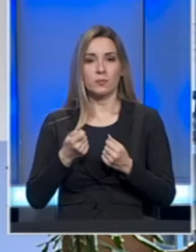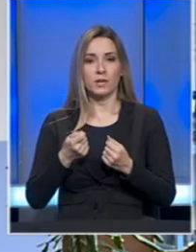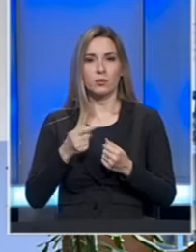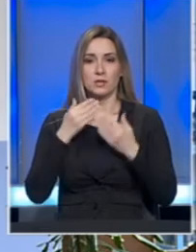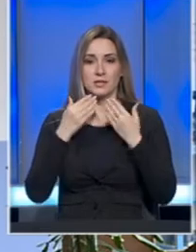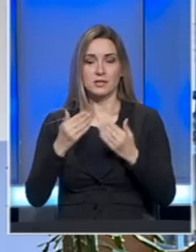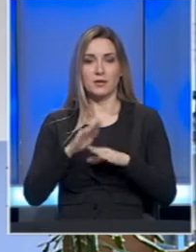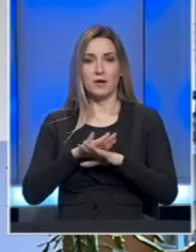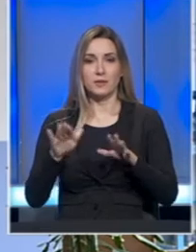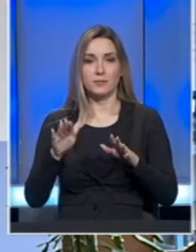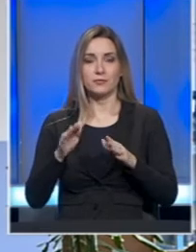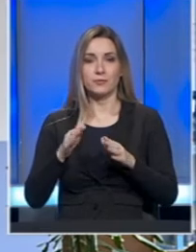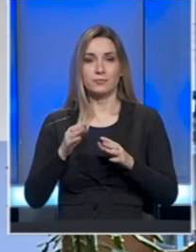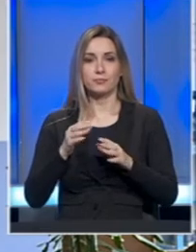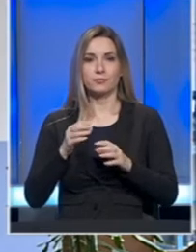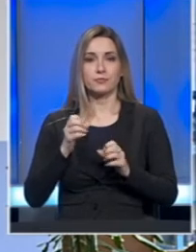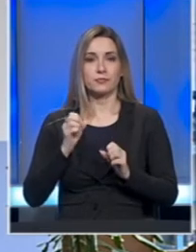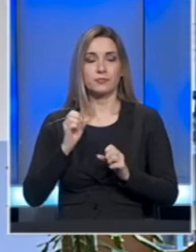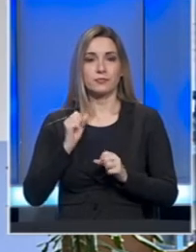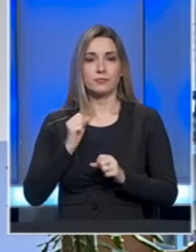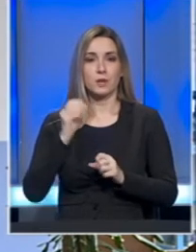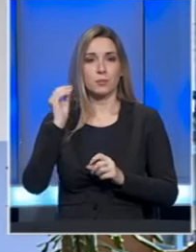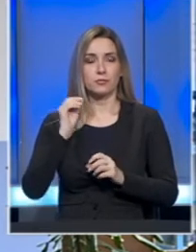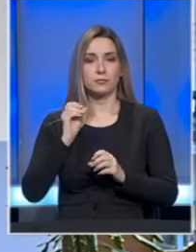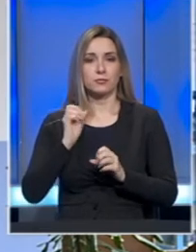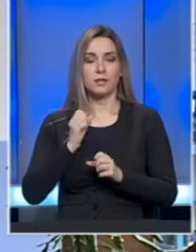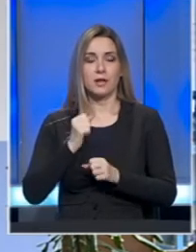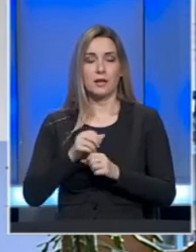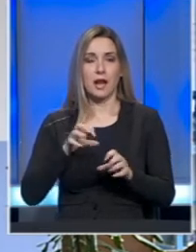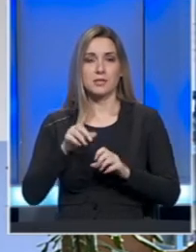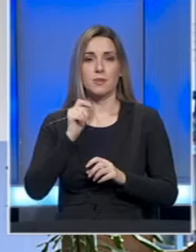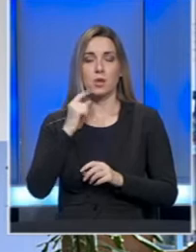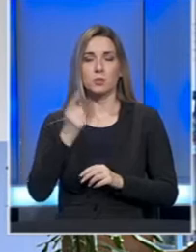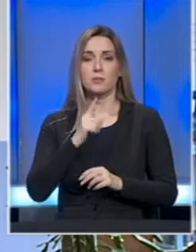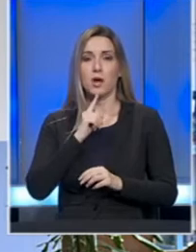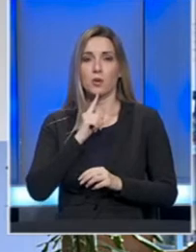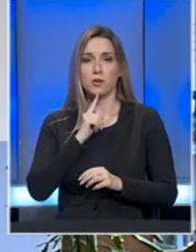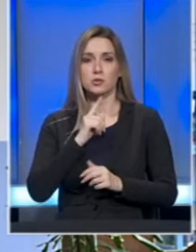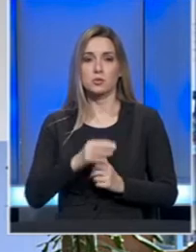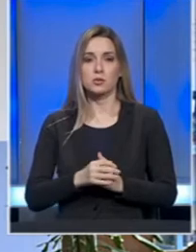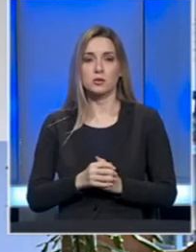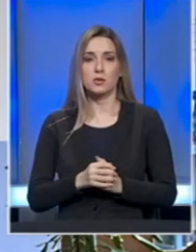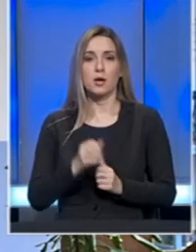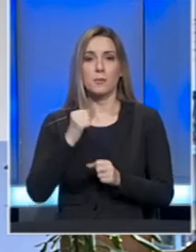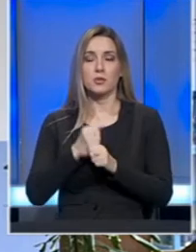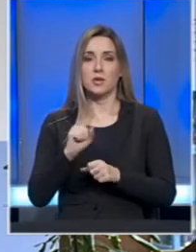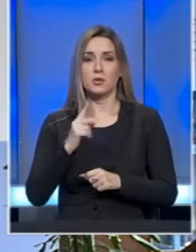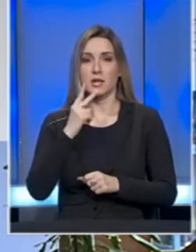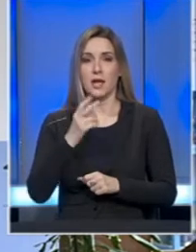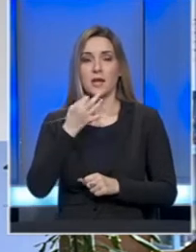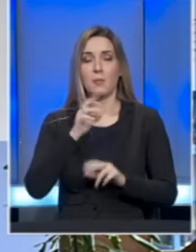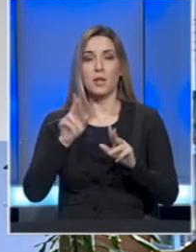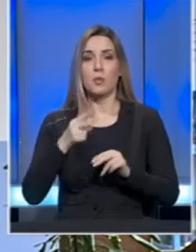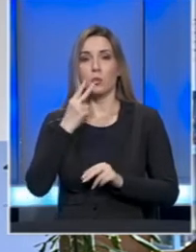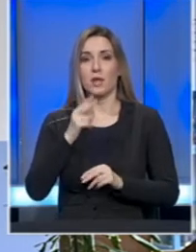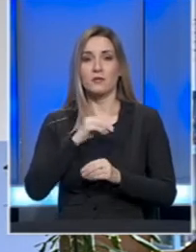se zahvalim svim prosvjetnim radnicima, odnosno pogotovo ljudima koji su, kažem, čiji posao se i ne vidi toliko. Najbolje mogu da